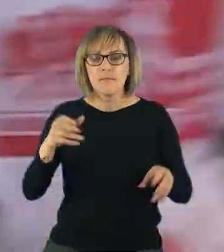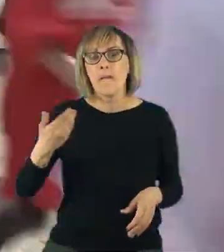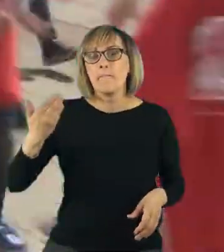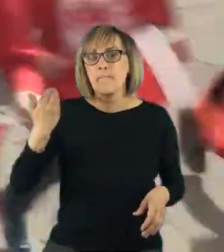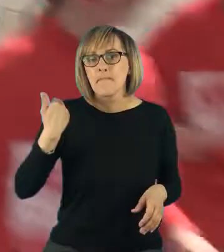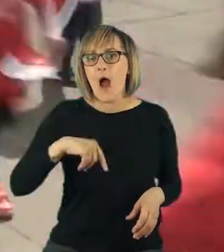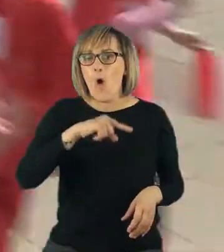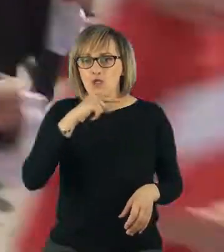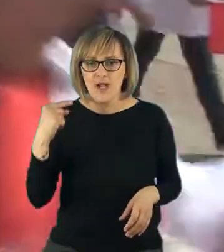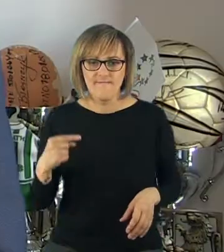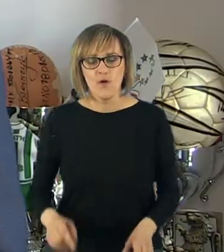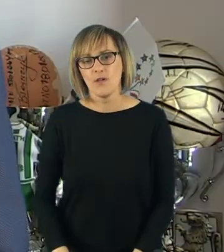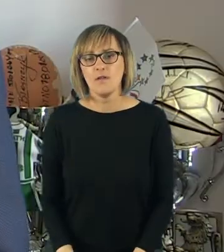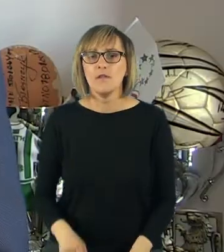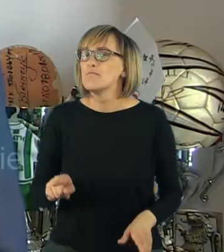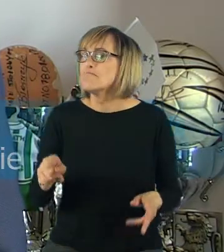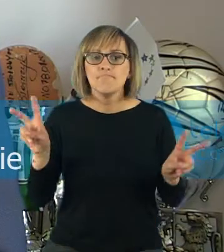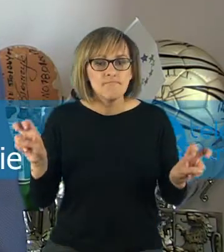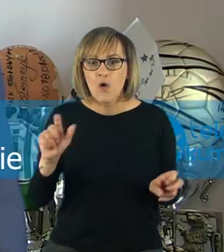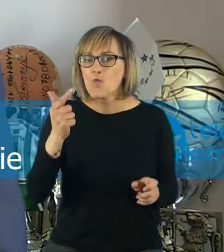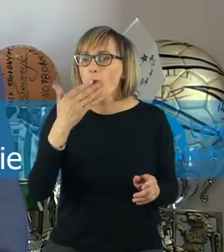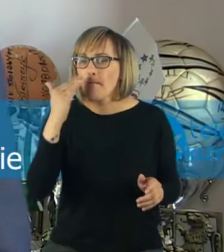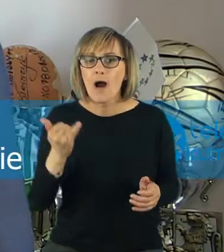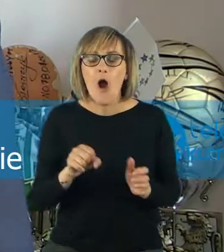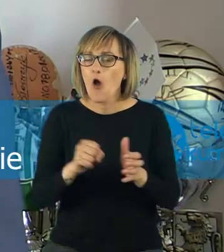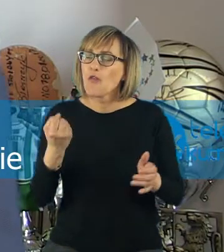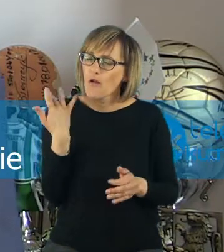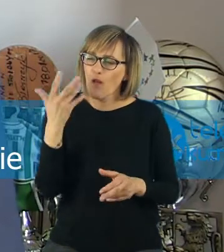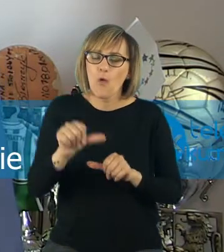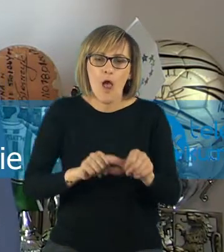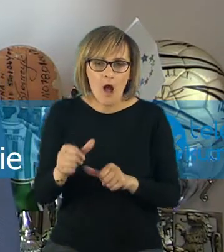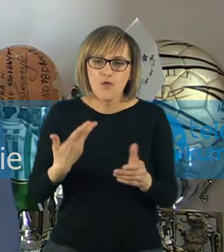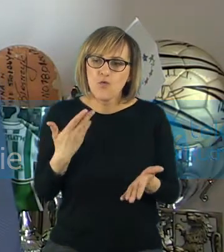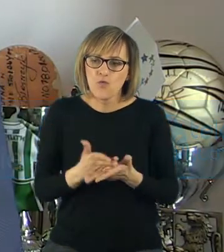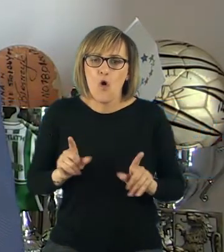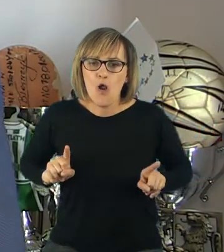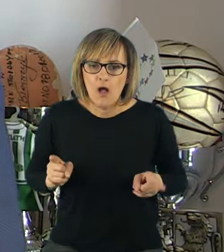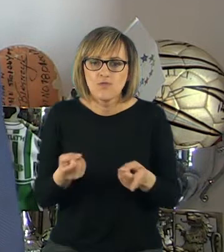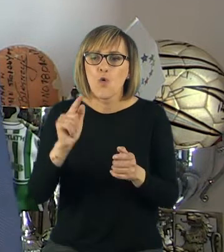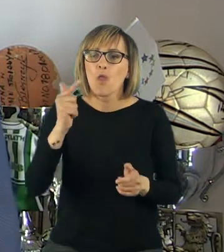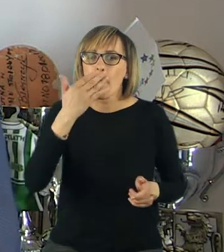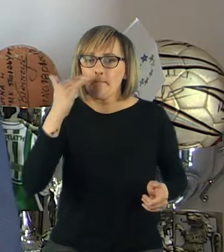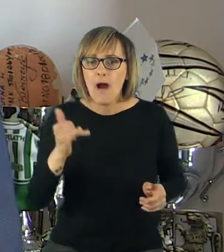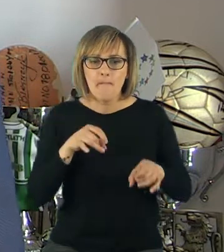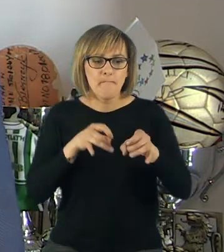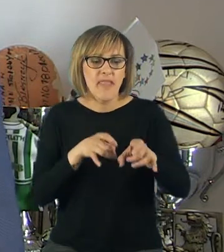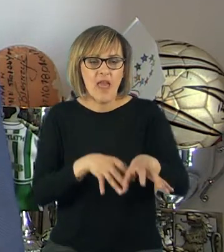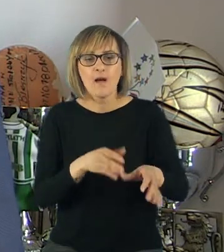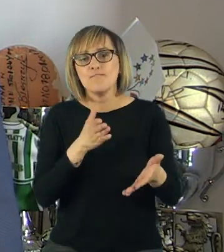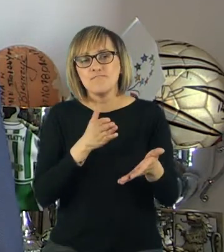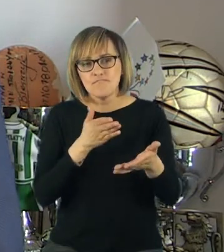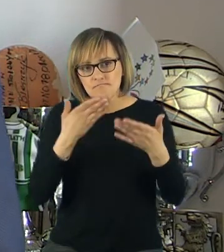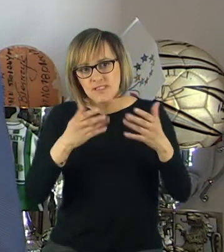Rekreacji uczci Dzień Flagi 2 maja? Od kilku lat już organizujemy 2 maja bieg ku